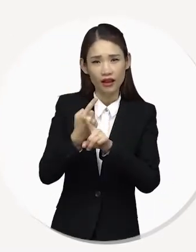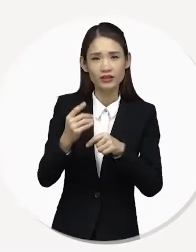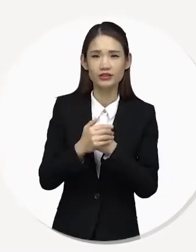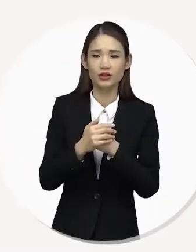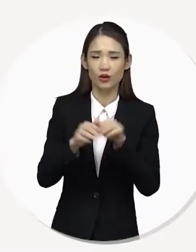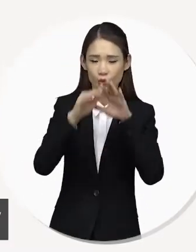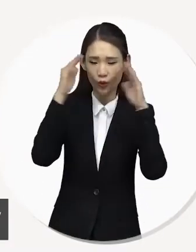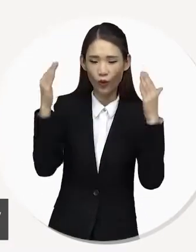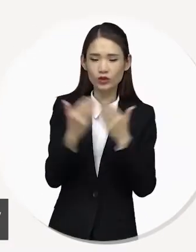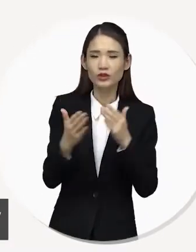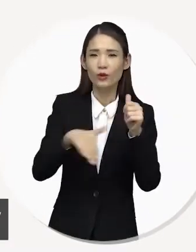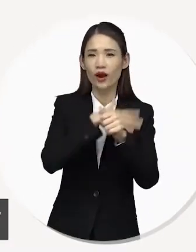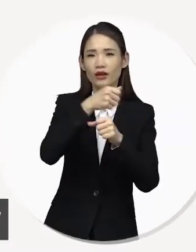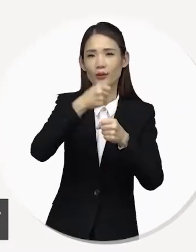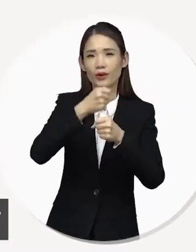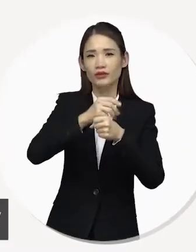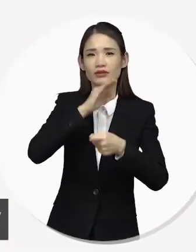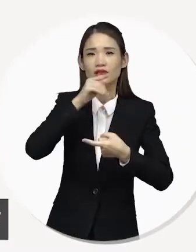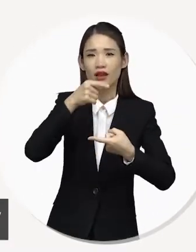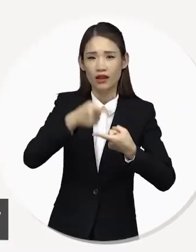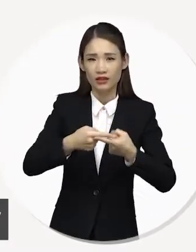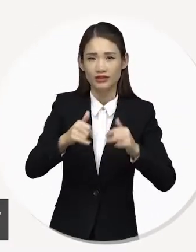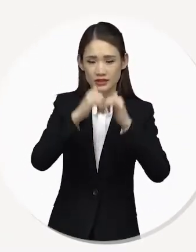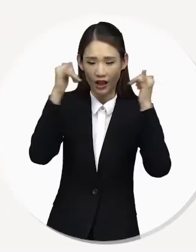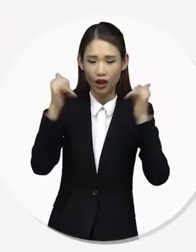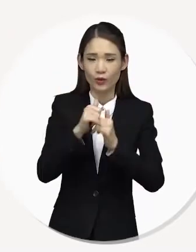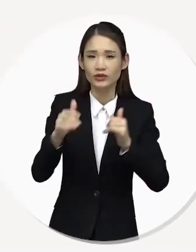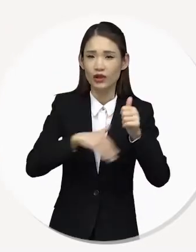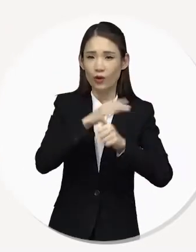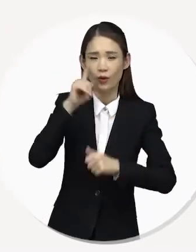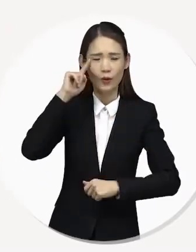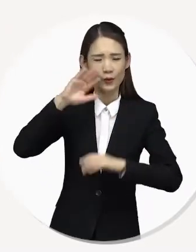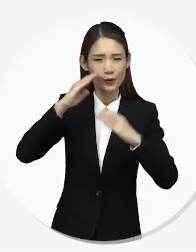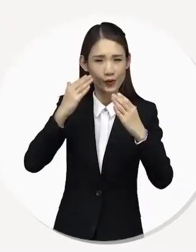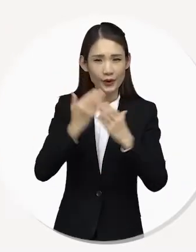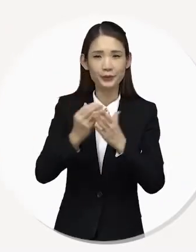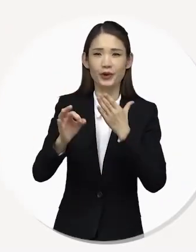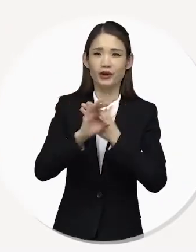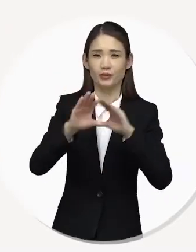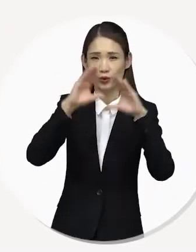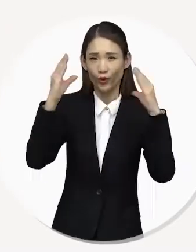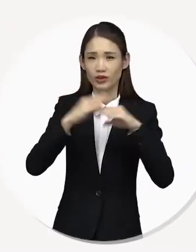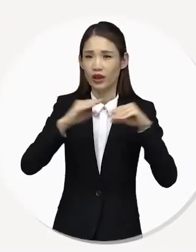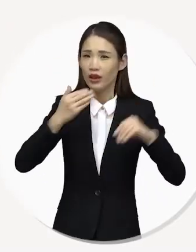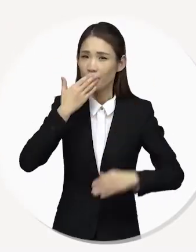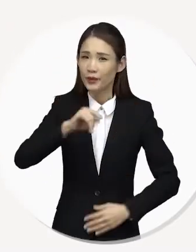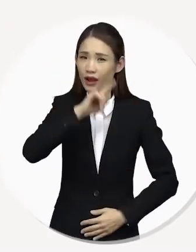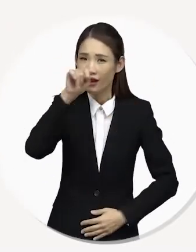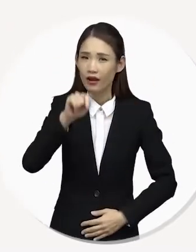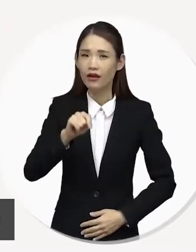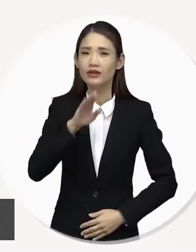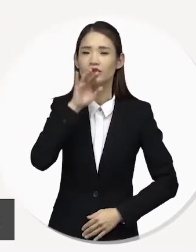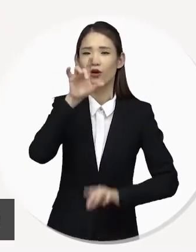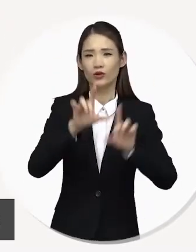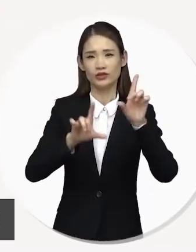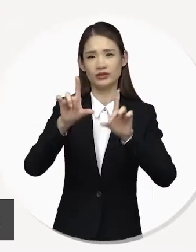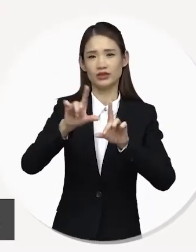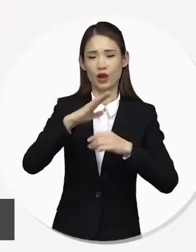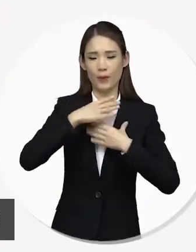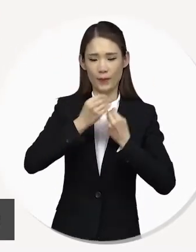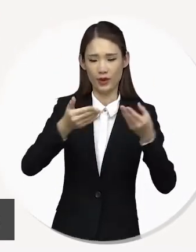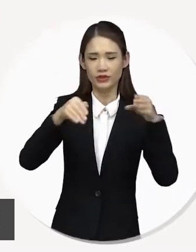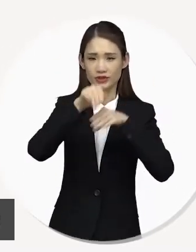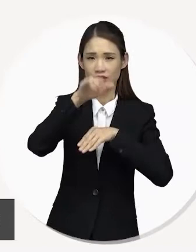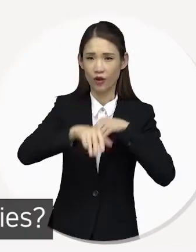개선이나 모두를 위한 환경 조성이 왜 당연한 걸까? 사회적 환경이 완벽하면 모든 것이 해결되는 것일까?